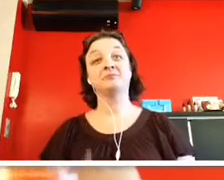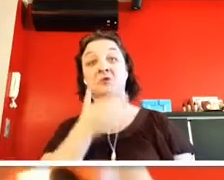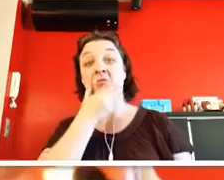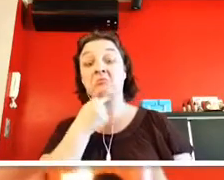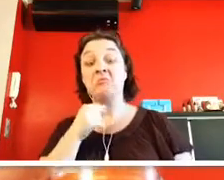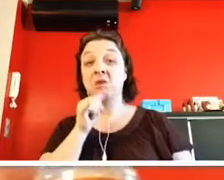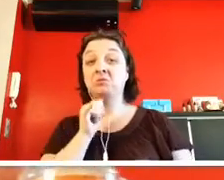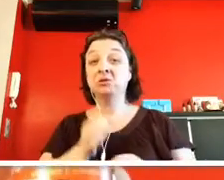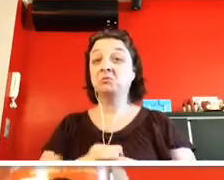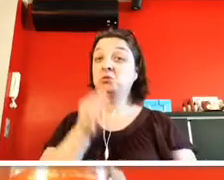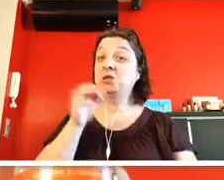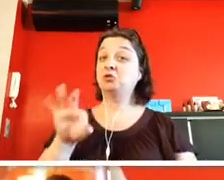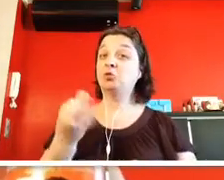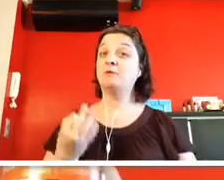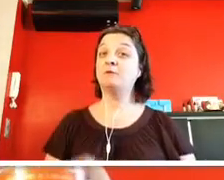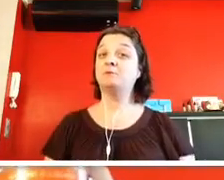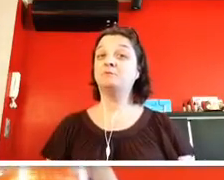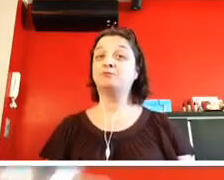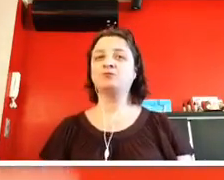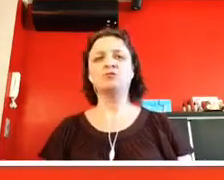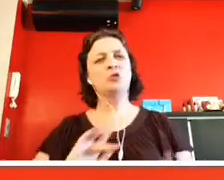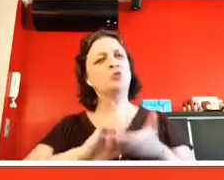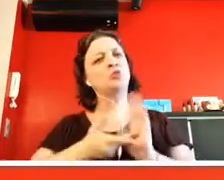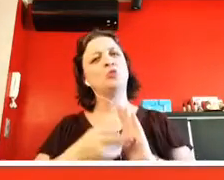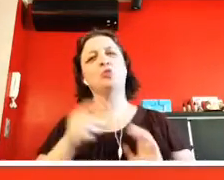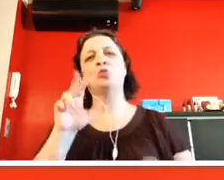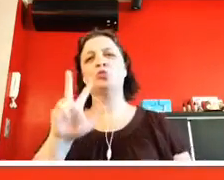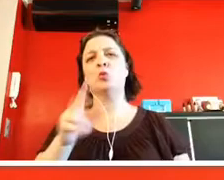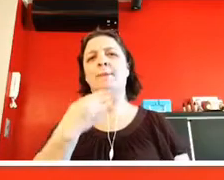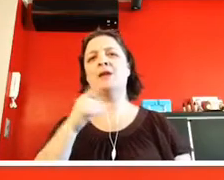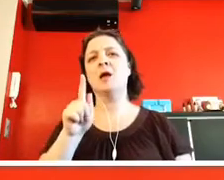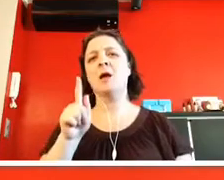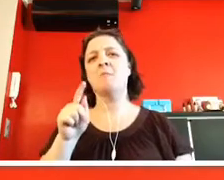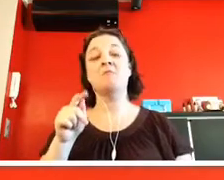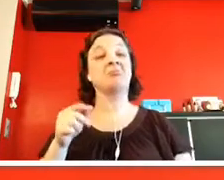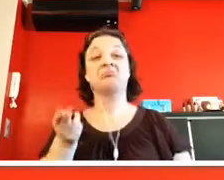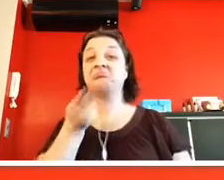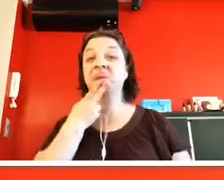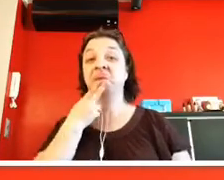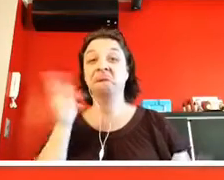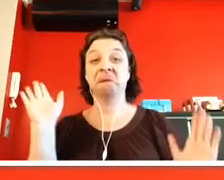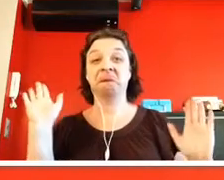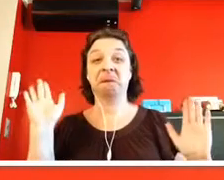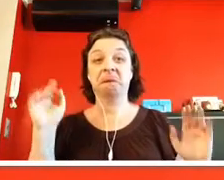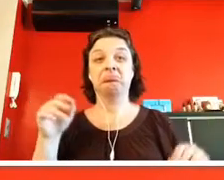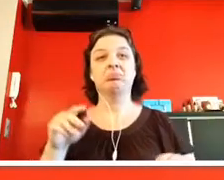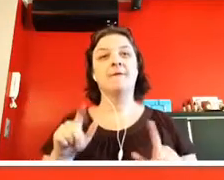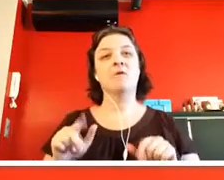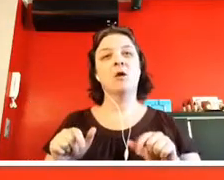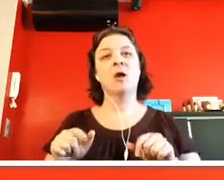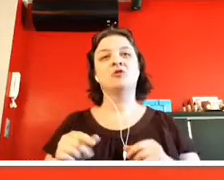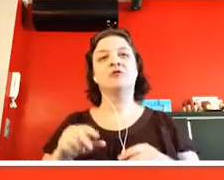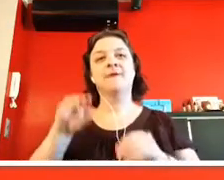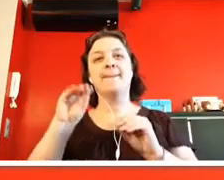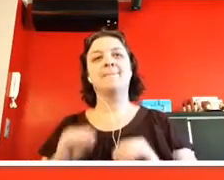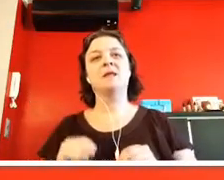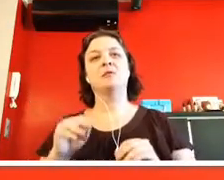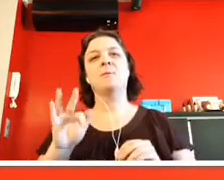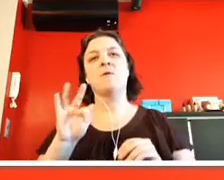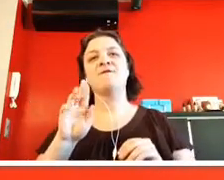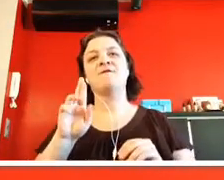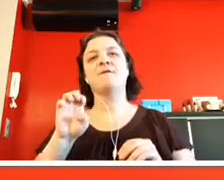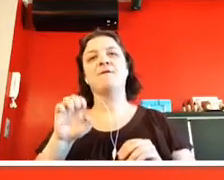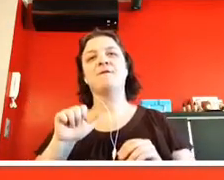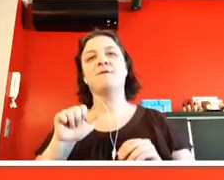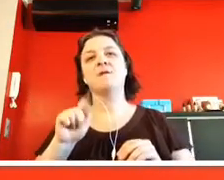Voilà. Elles sont belles, ces bouteilles, je trouve. Tout est en 3 mg. Nickel. Voilà, je vais le